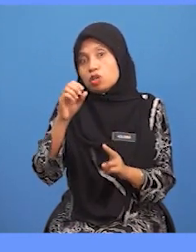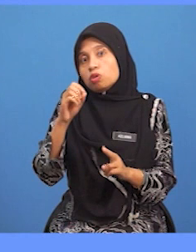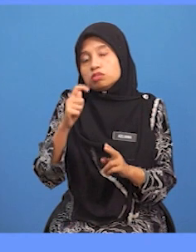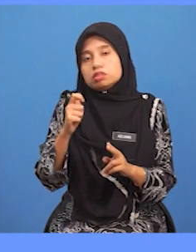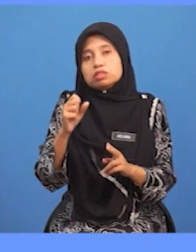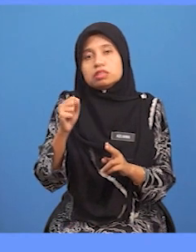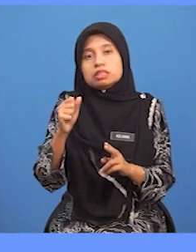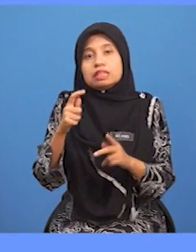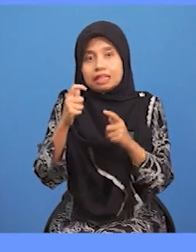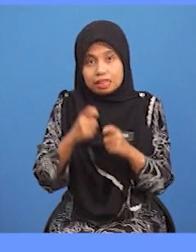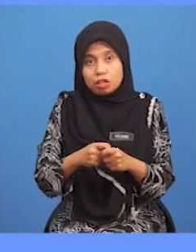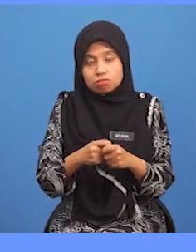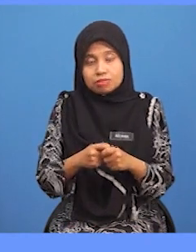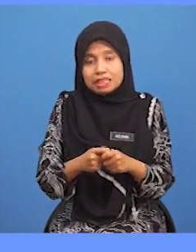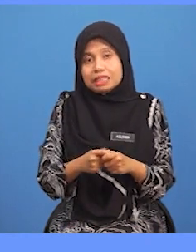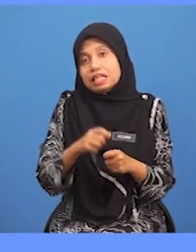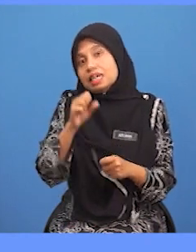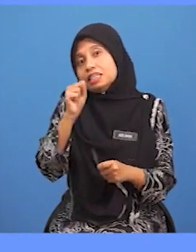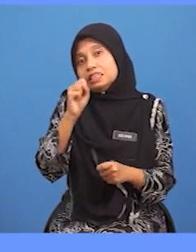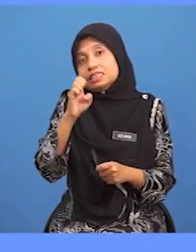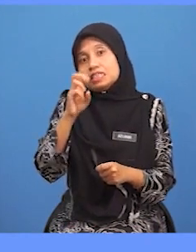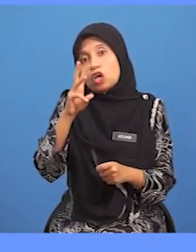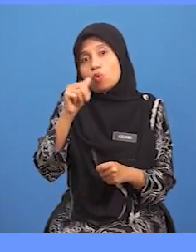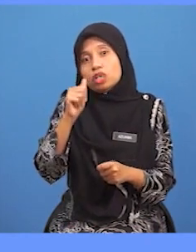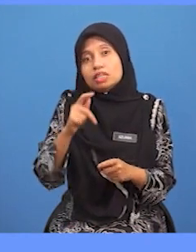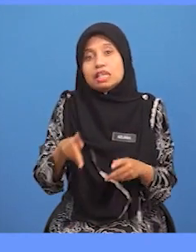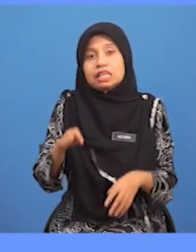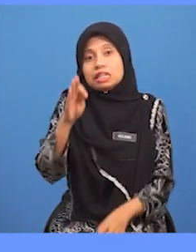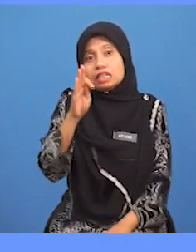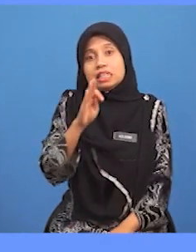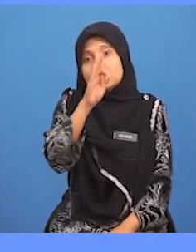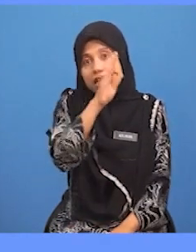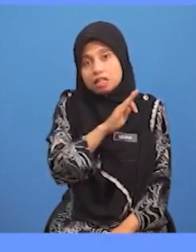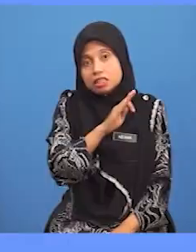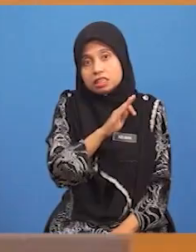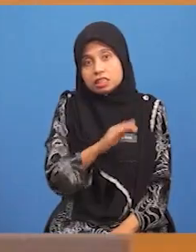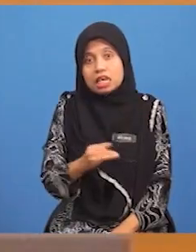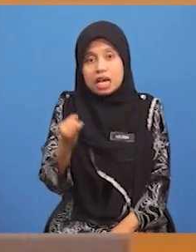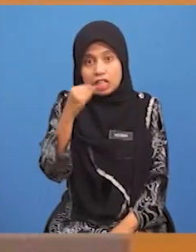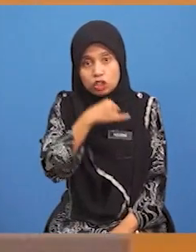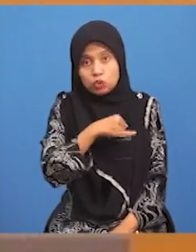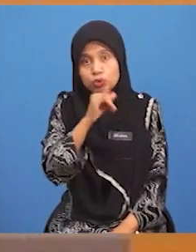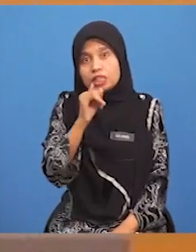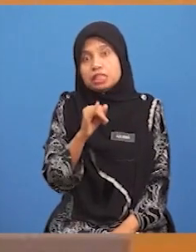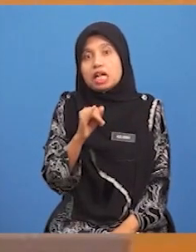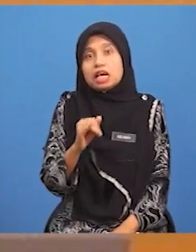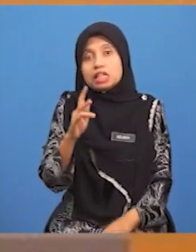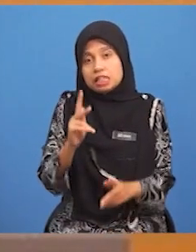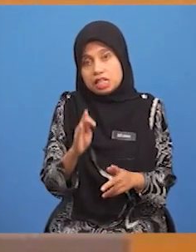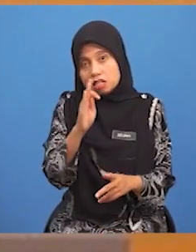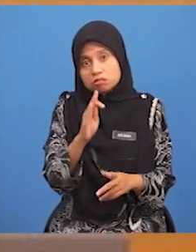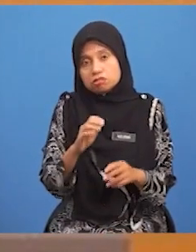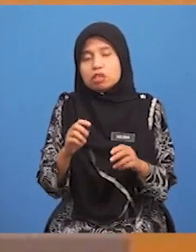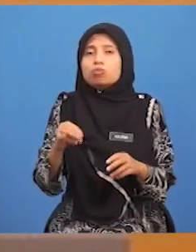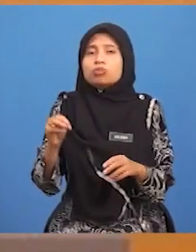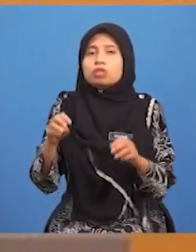tetap adalah sewa kilang, gaji pengurus kilang dan insurans kilang. Bolehkah murid-murid